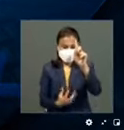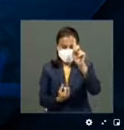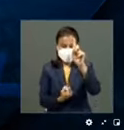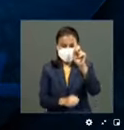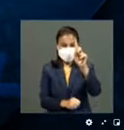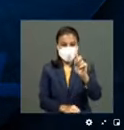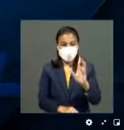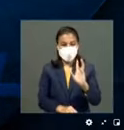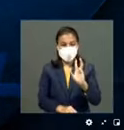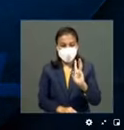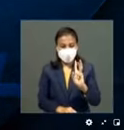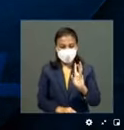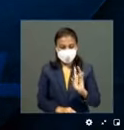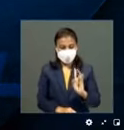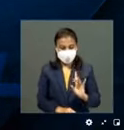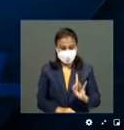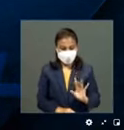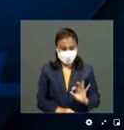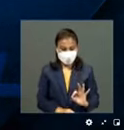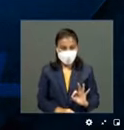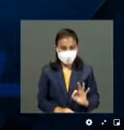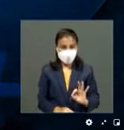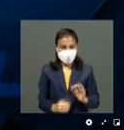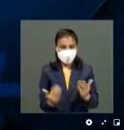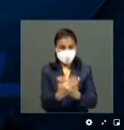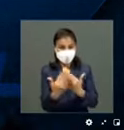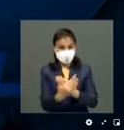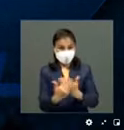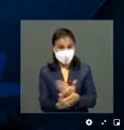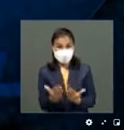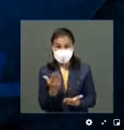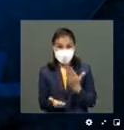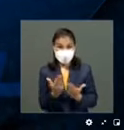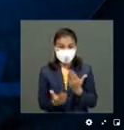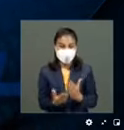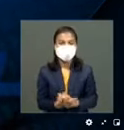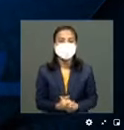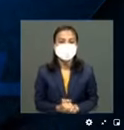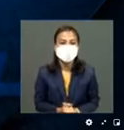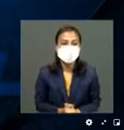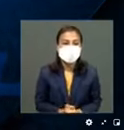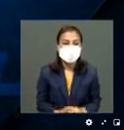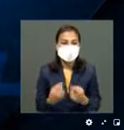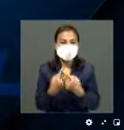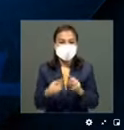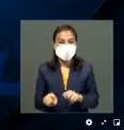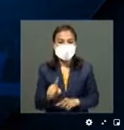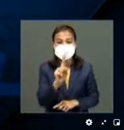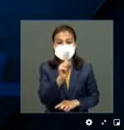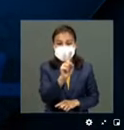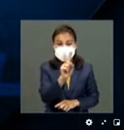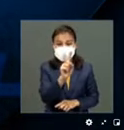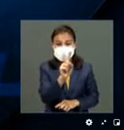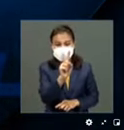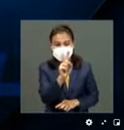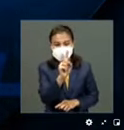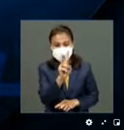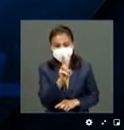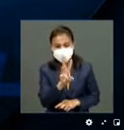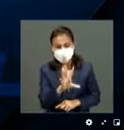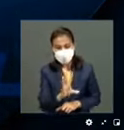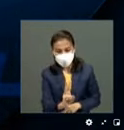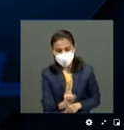7 8 9นี่แต่ละวันก็จะค่อนข้างแตกต่างกันไปนะคะตามรายงานคลัสเตอร์แต่อันดับ1ถึง6แรกๆเนี่ยยังไม่ค่อยเป